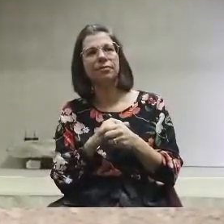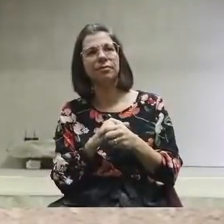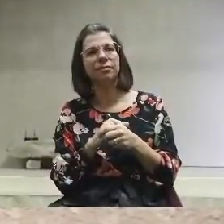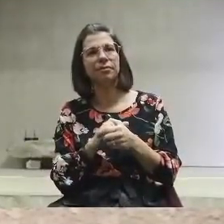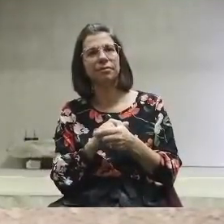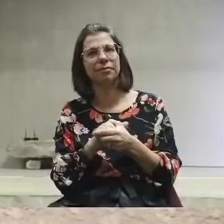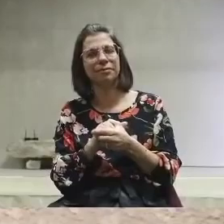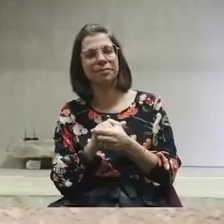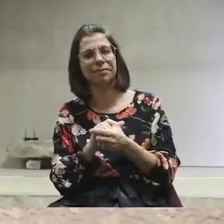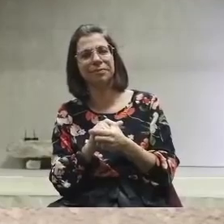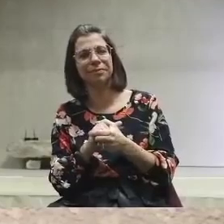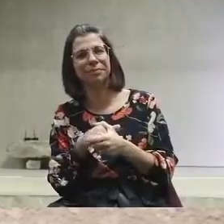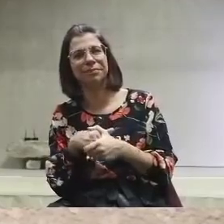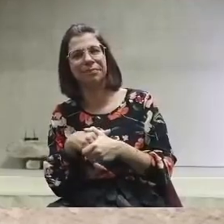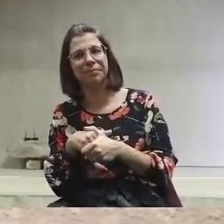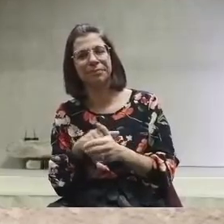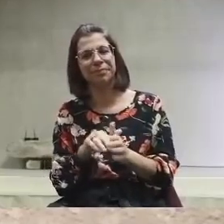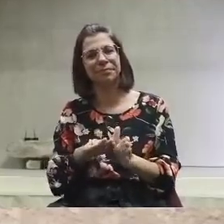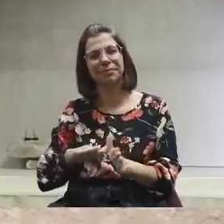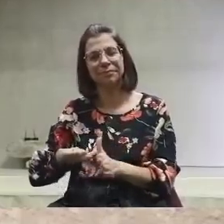20.